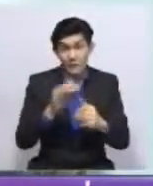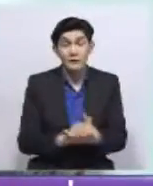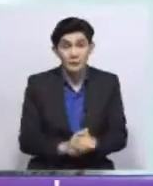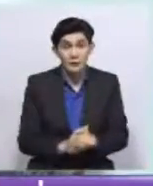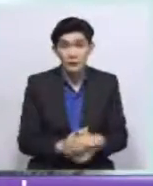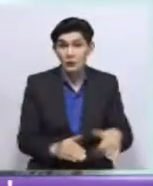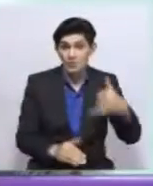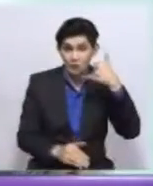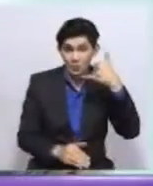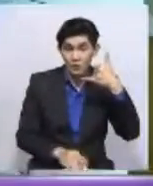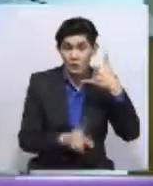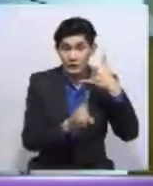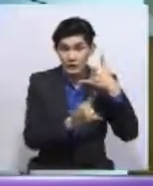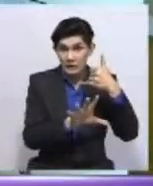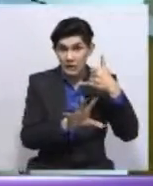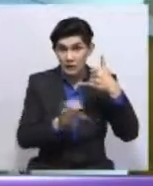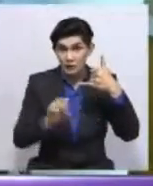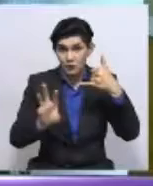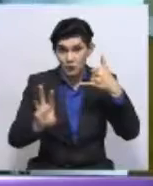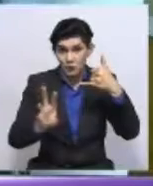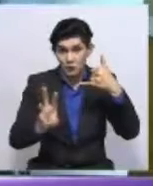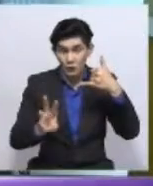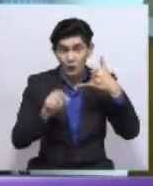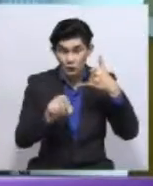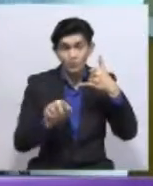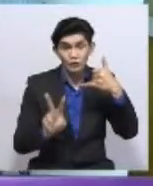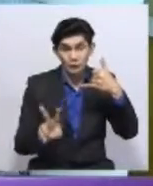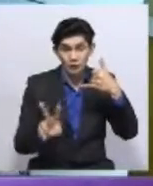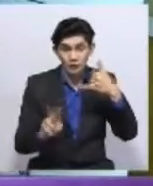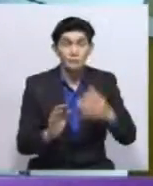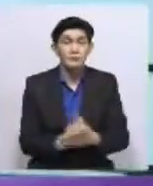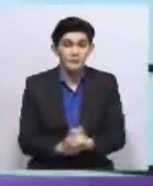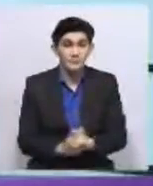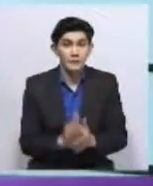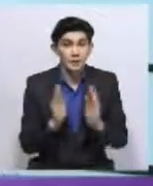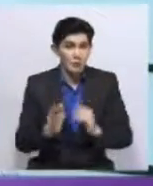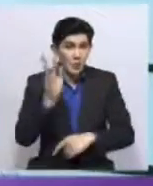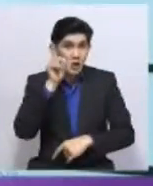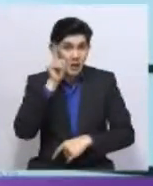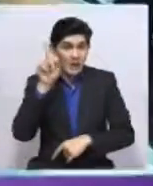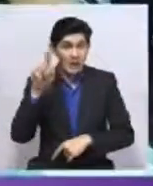ที่สายด่วน1506กด2พงศก